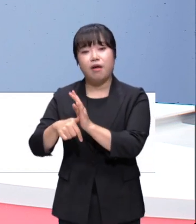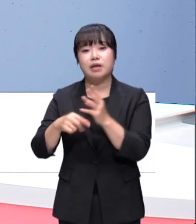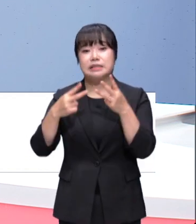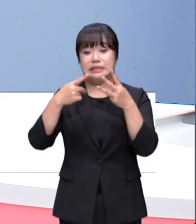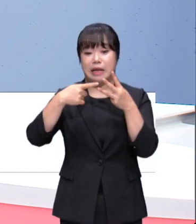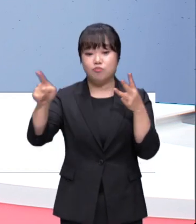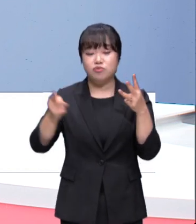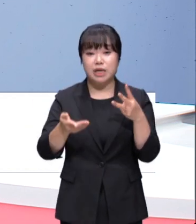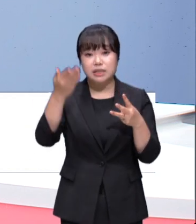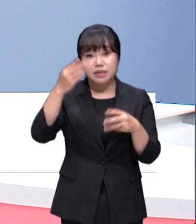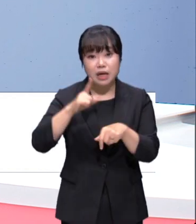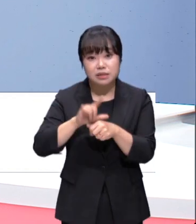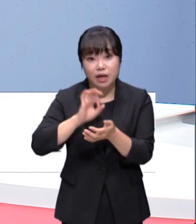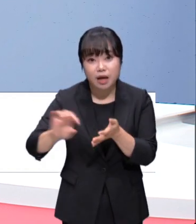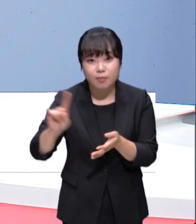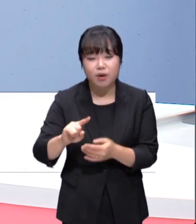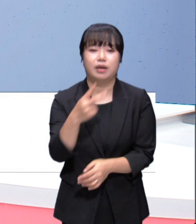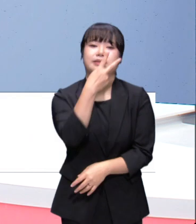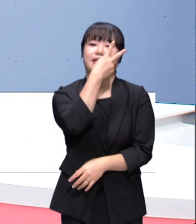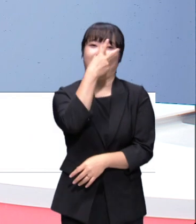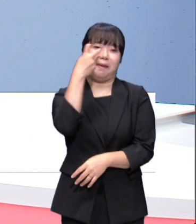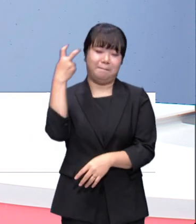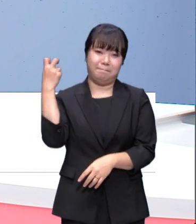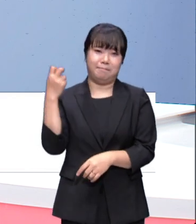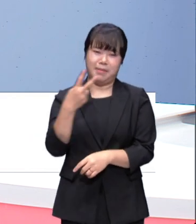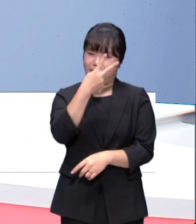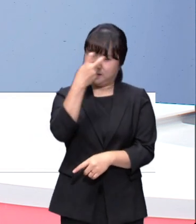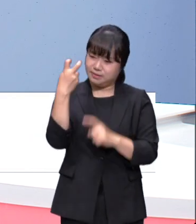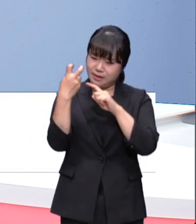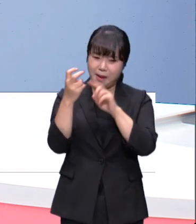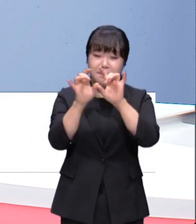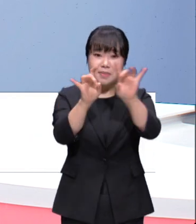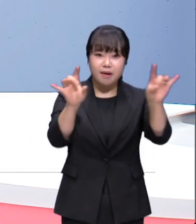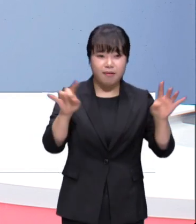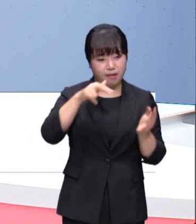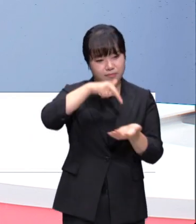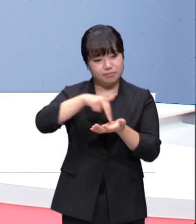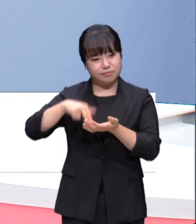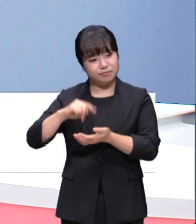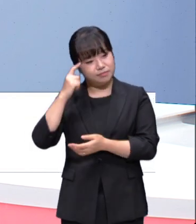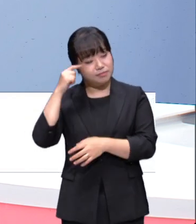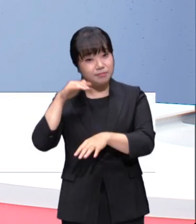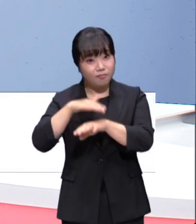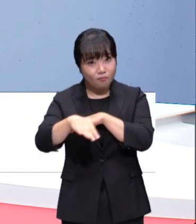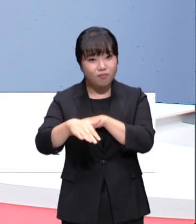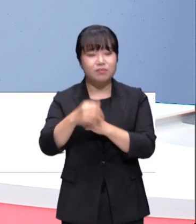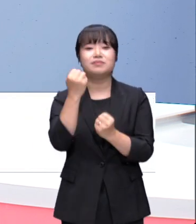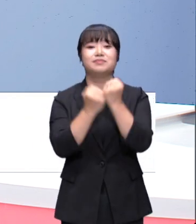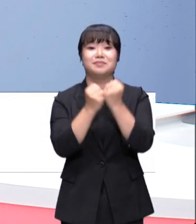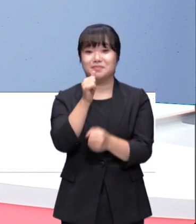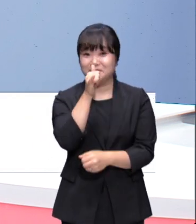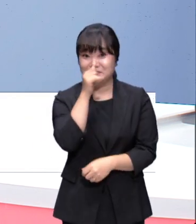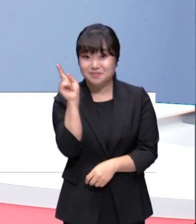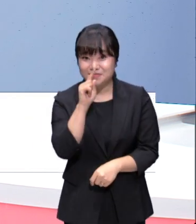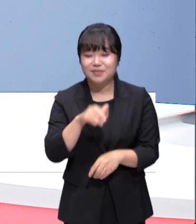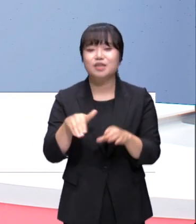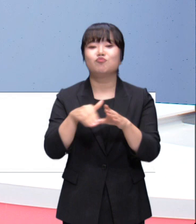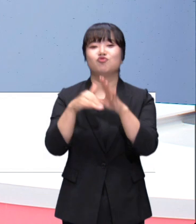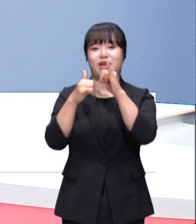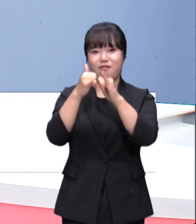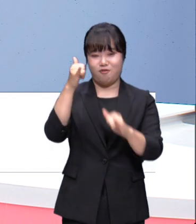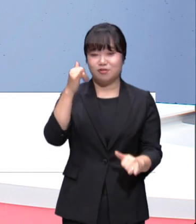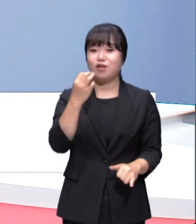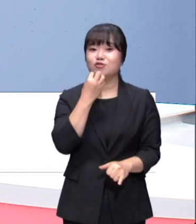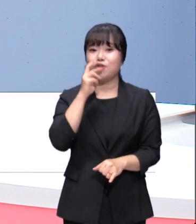차지하는 잠의 중요성, 이 잠을 개인의 다양한 시선으로 해석한 작품을 볼 수 있는 전시가 있습니다. 문화 역사